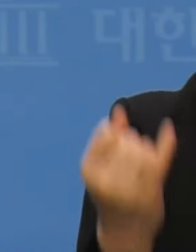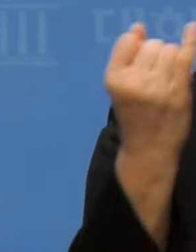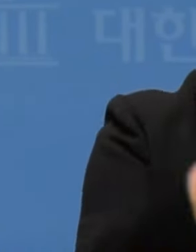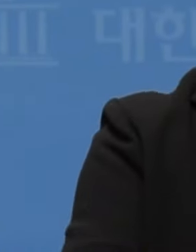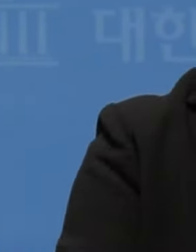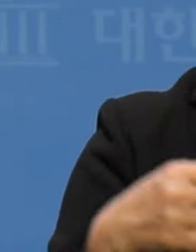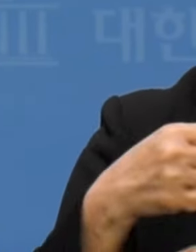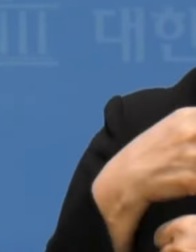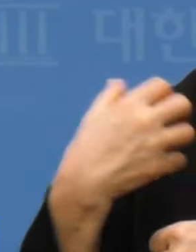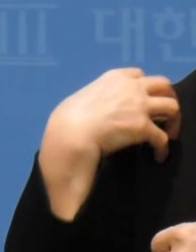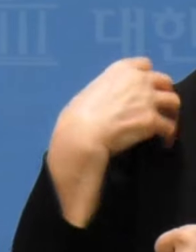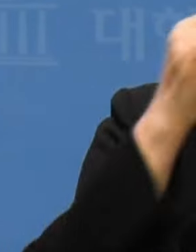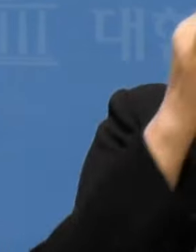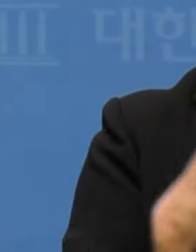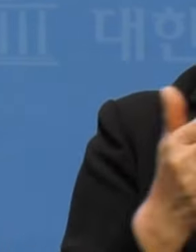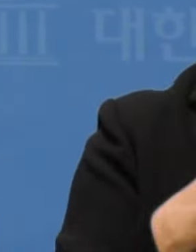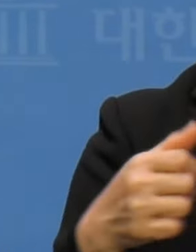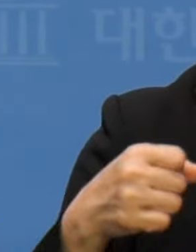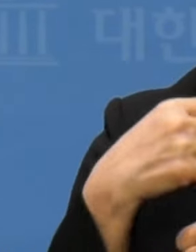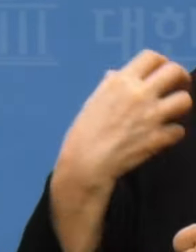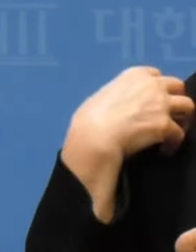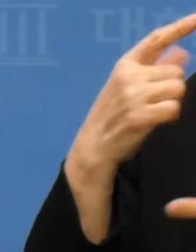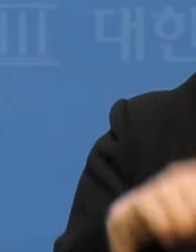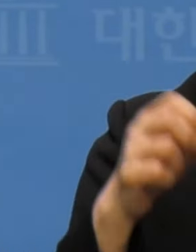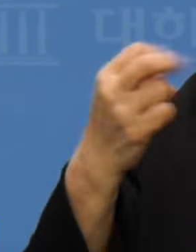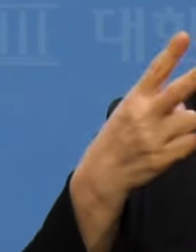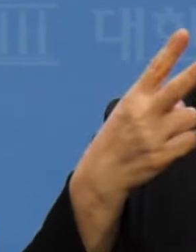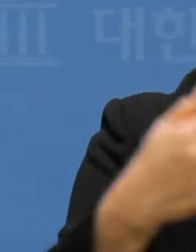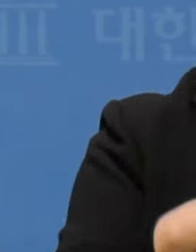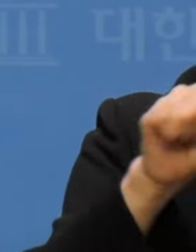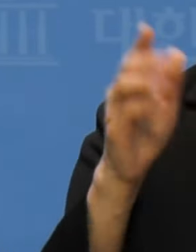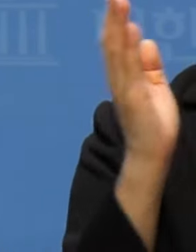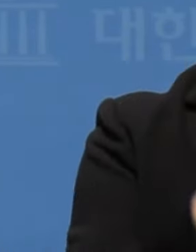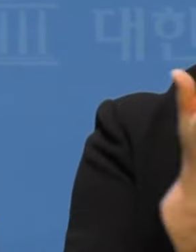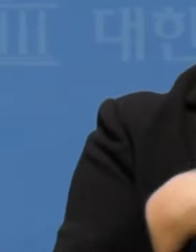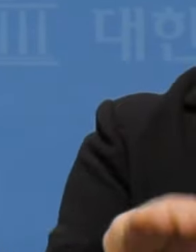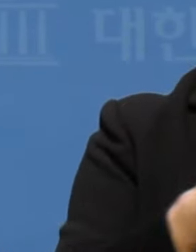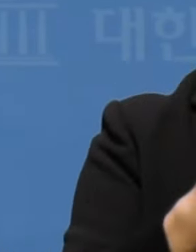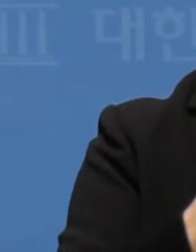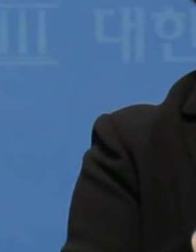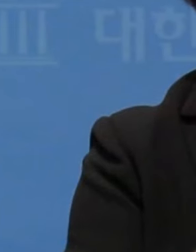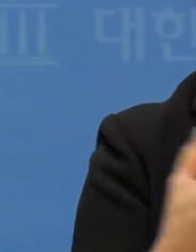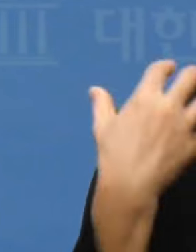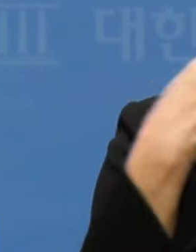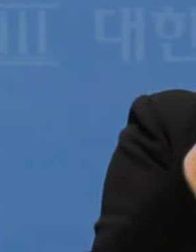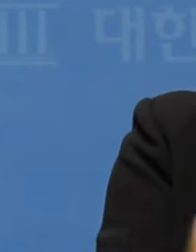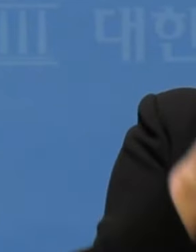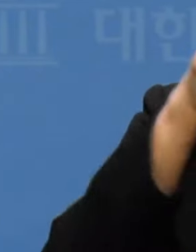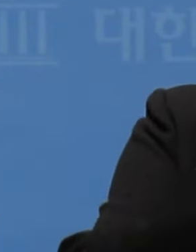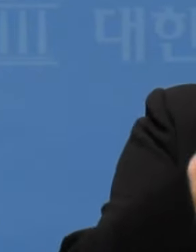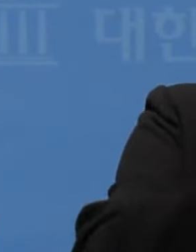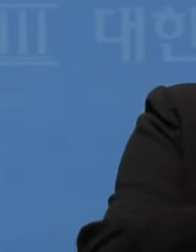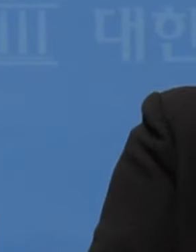여성기초 병역 의무화가 시행되면 병역 의무 또는 그에 준하는 대체 복무를 이행한 자에 한하여